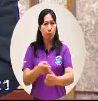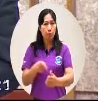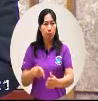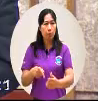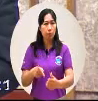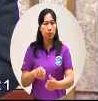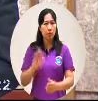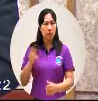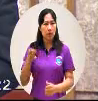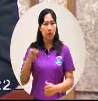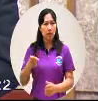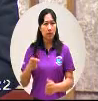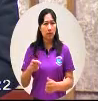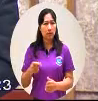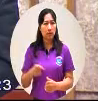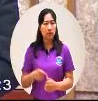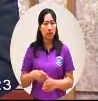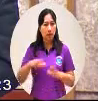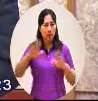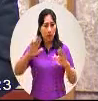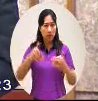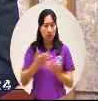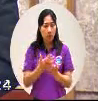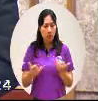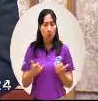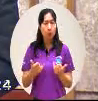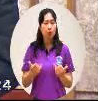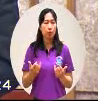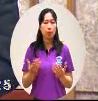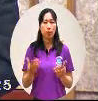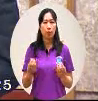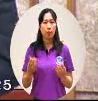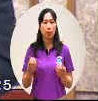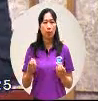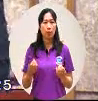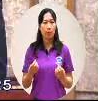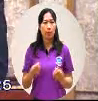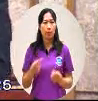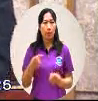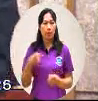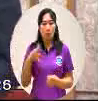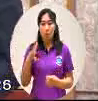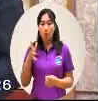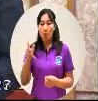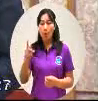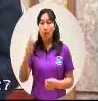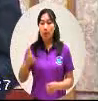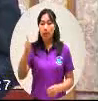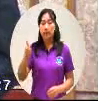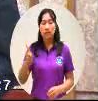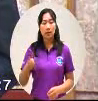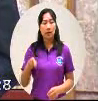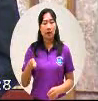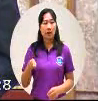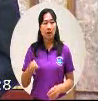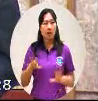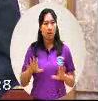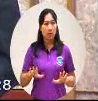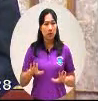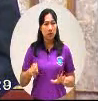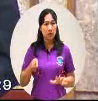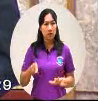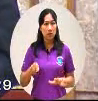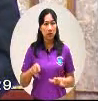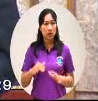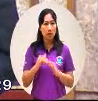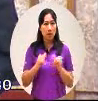生。我刚刚在一次确认我那个科长哈，他说目前来讲，那么只有民